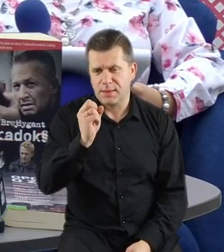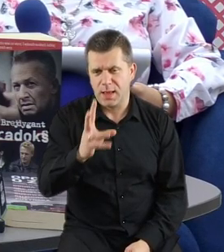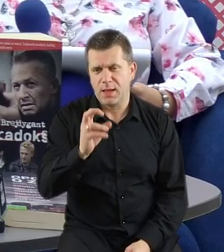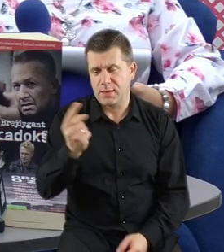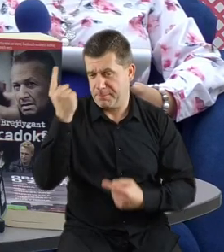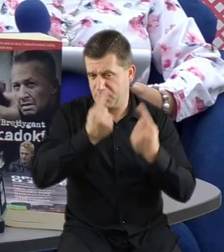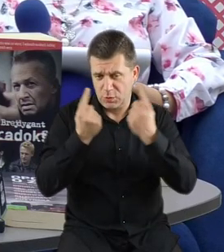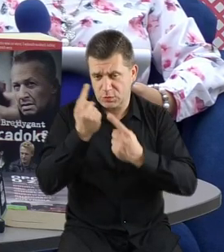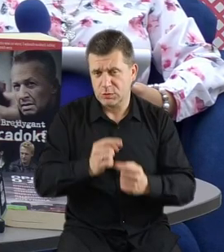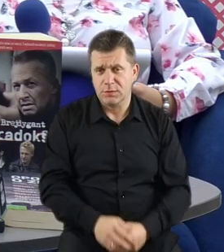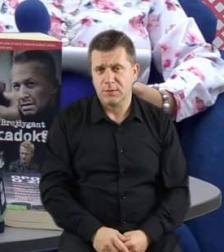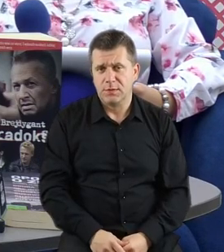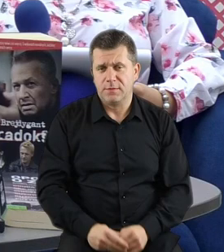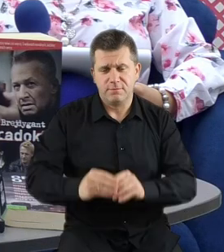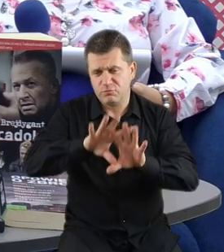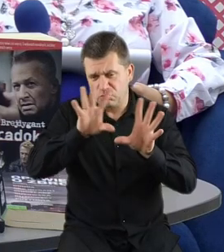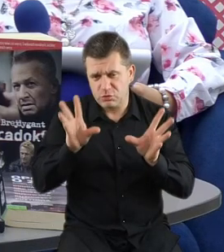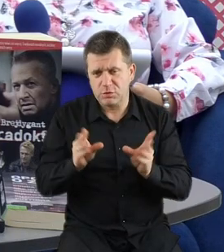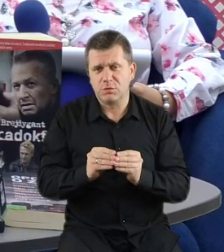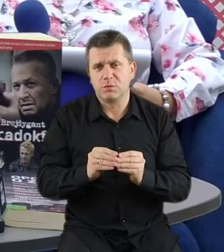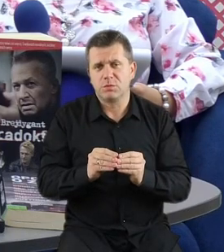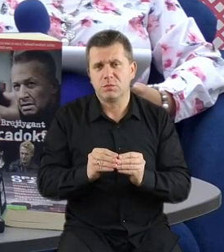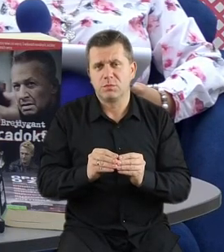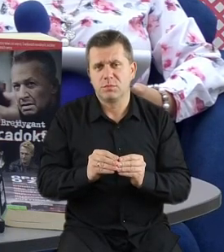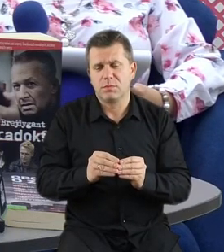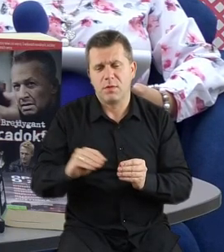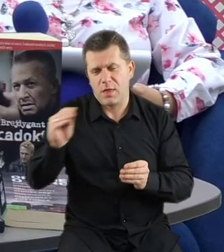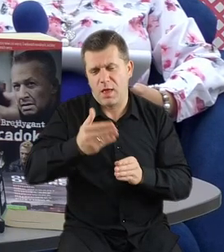Tak. No myślę, że wszystko